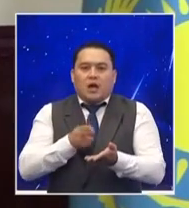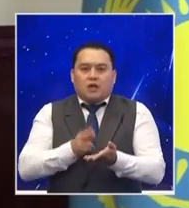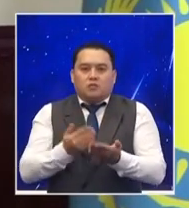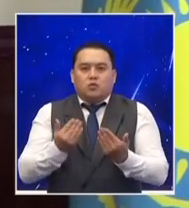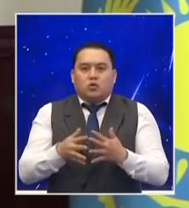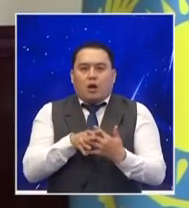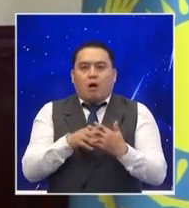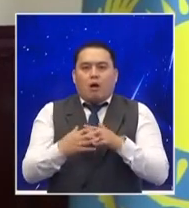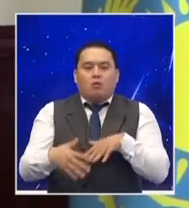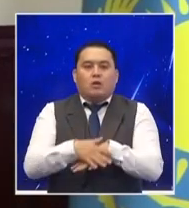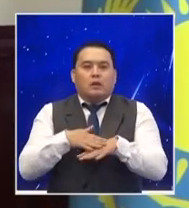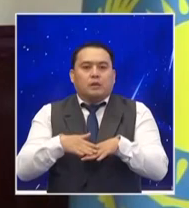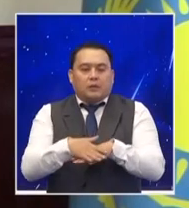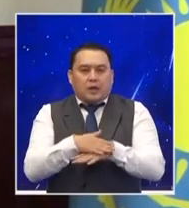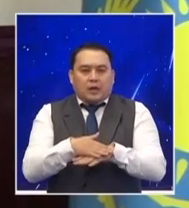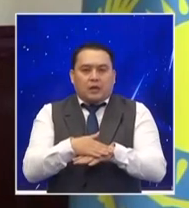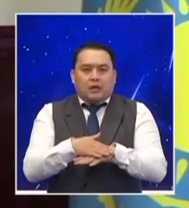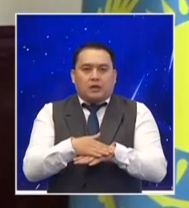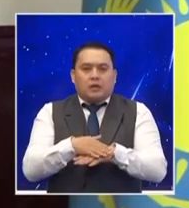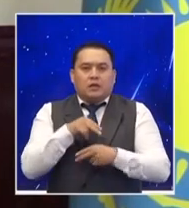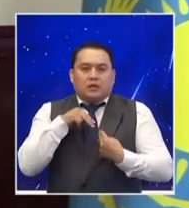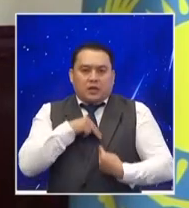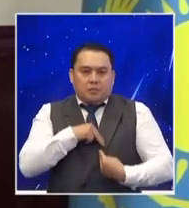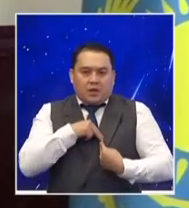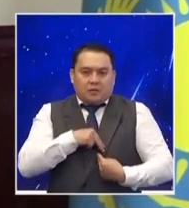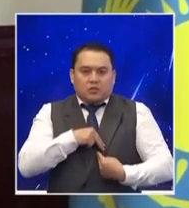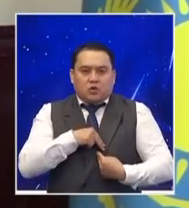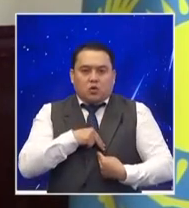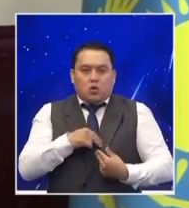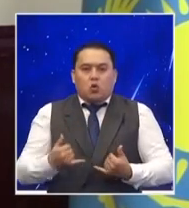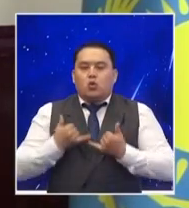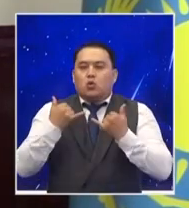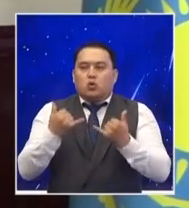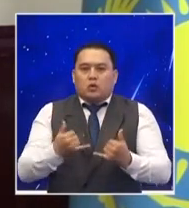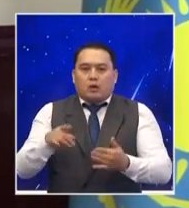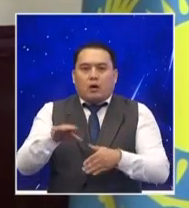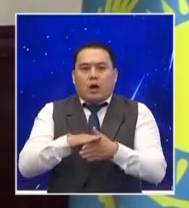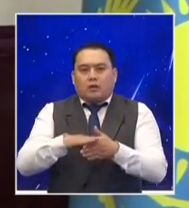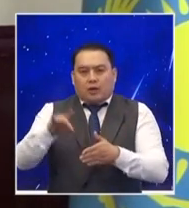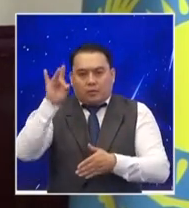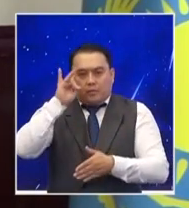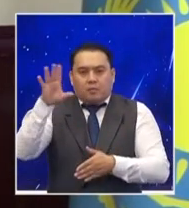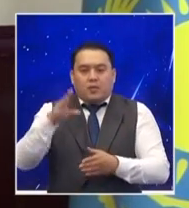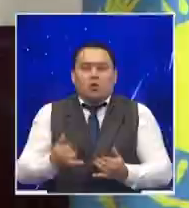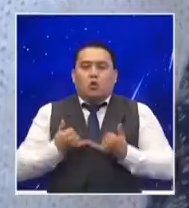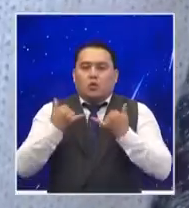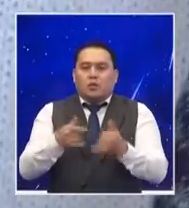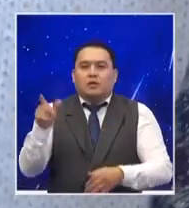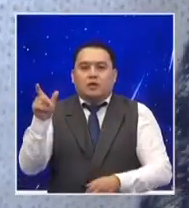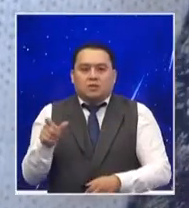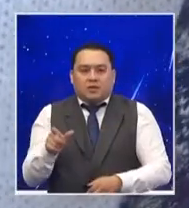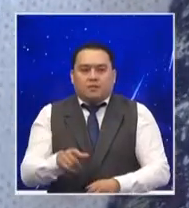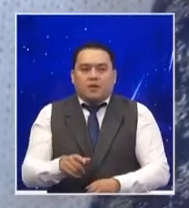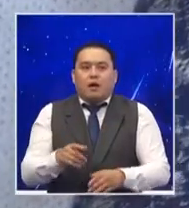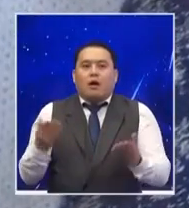ауыл азаматтары бүгін осы бір кішкентай бір еңбегімізді еліп, осындай бір үлкен бір атақ беріп жатыр, құрметті азамат беріп жатыр.